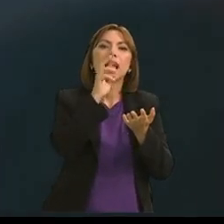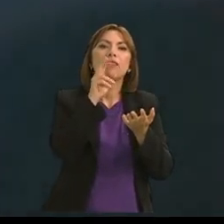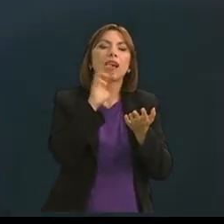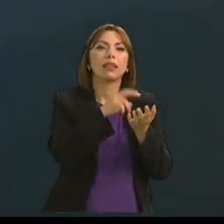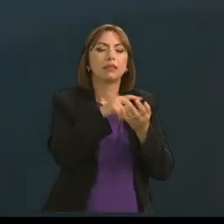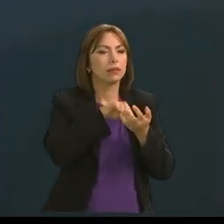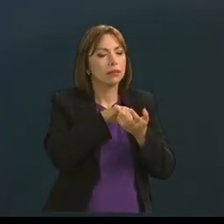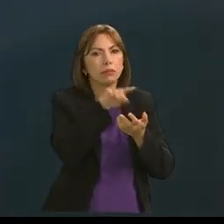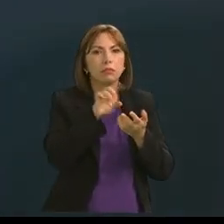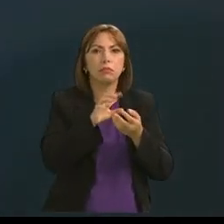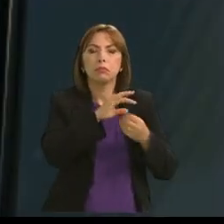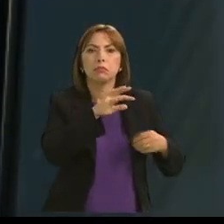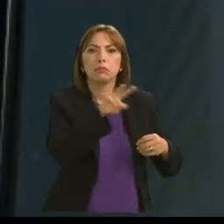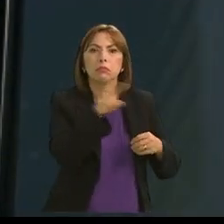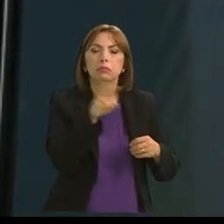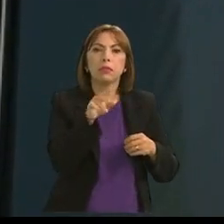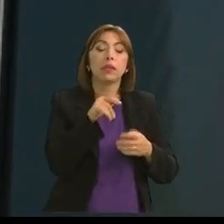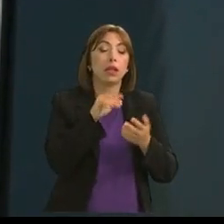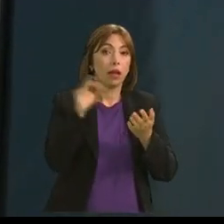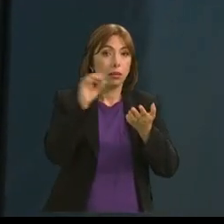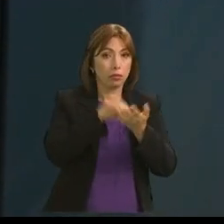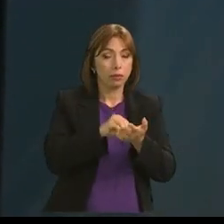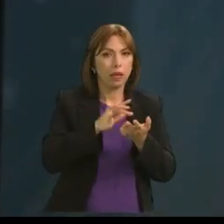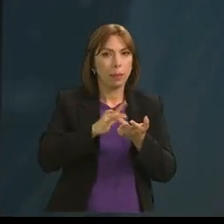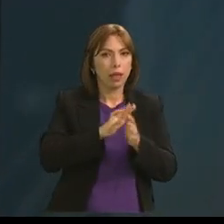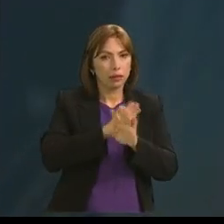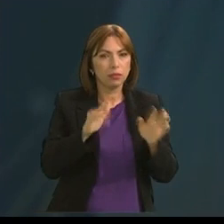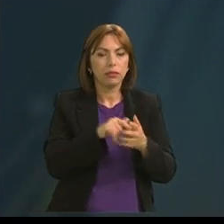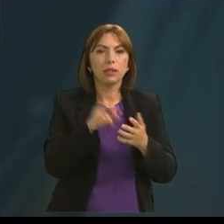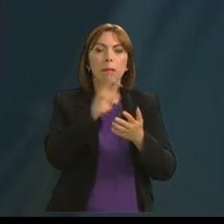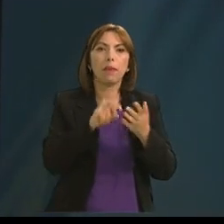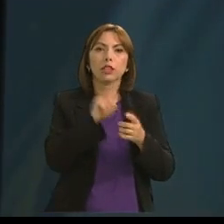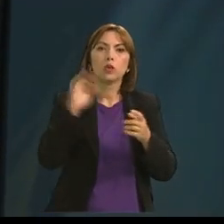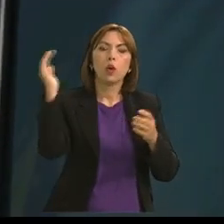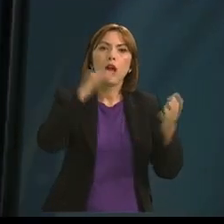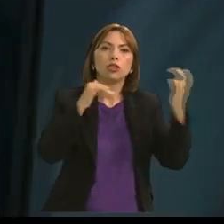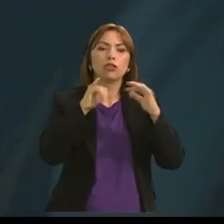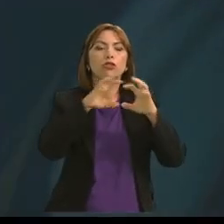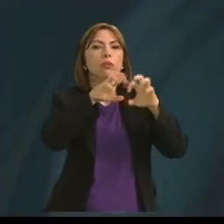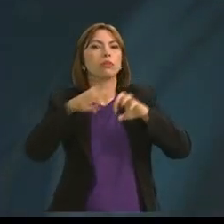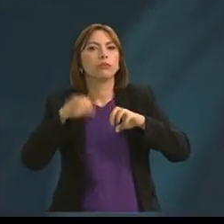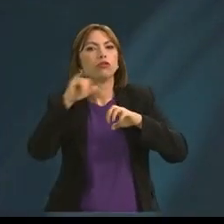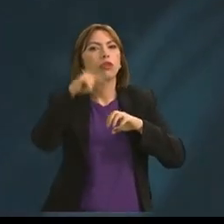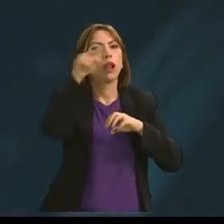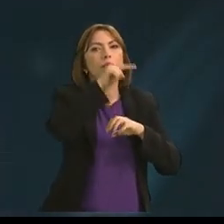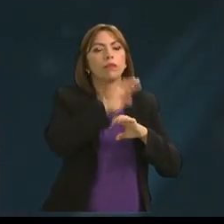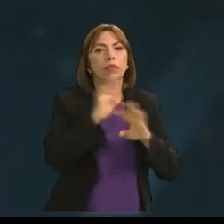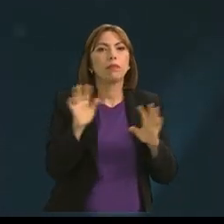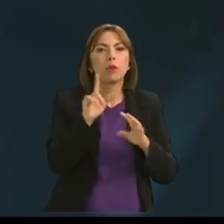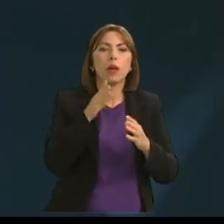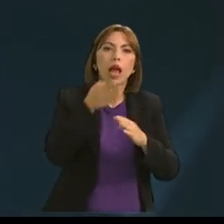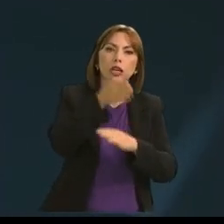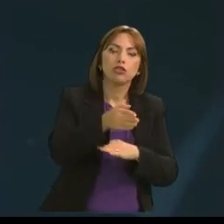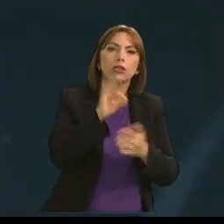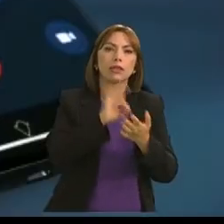odată instalată aplicația, utilizatorul are garanția deplină că mesajele sale nu sunt accesate și stocate de terți. Nimeni nu are acces la